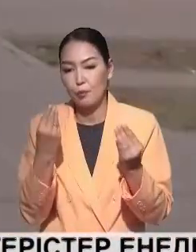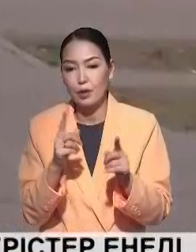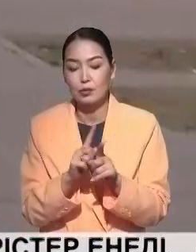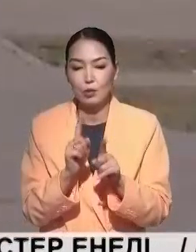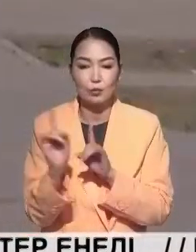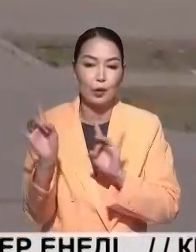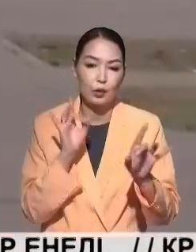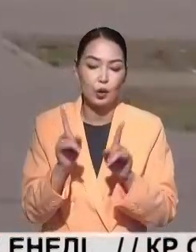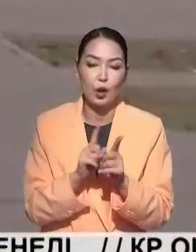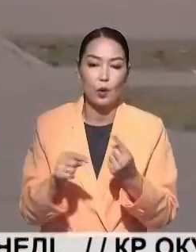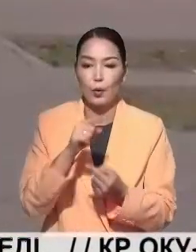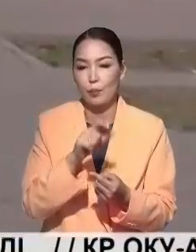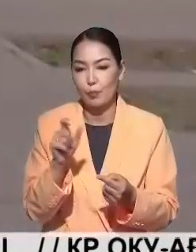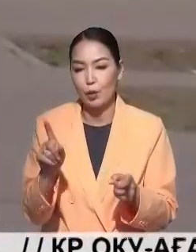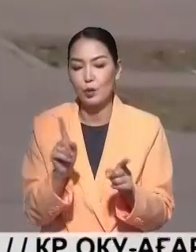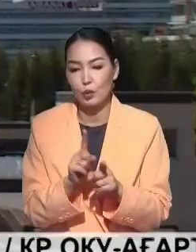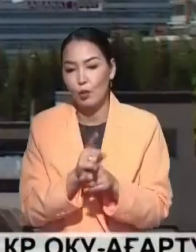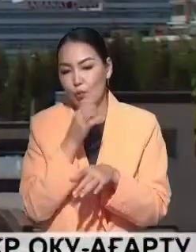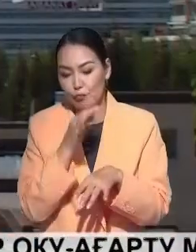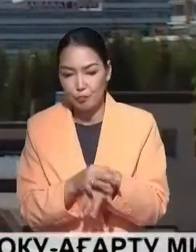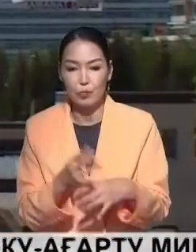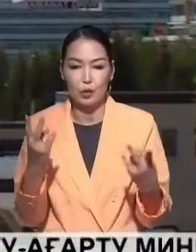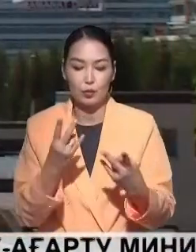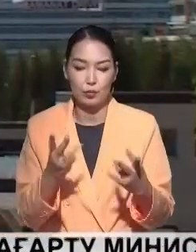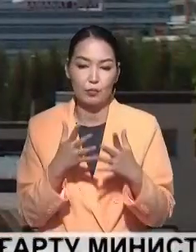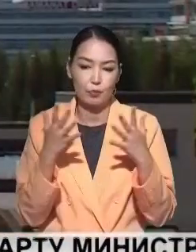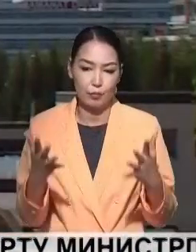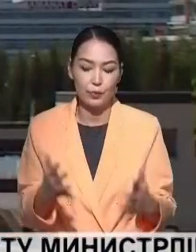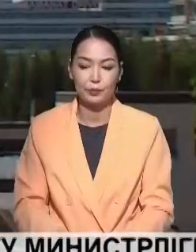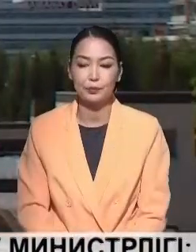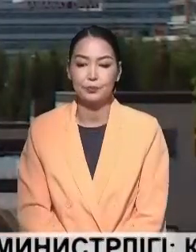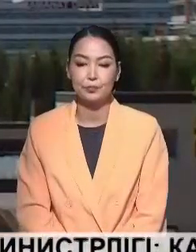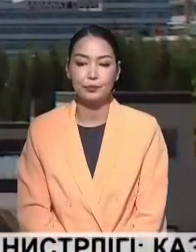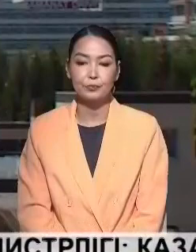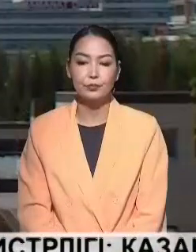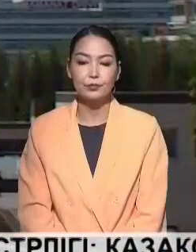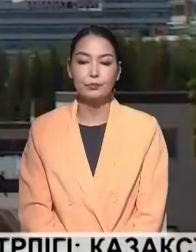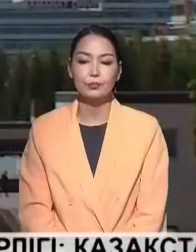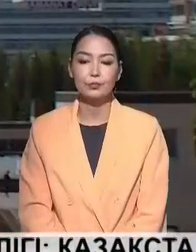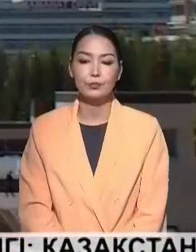жарнамаға кәсіп иелері асқан жауапкершілік танытуы тиіс. Мөлдір Жаққан, Баланжан Ғозин, Астана Таймс.